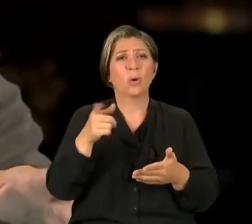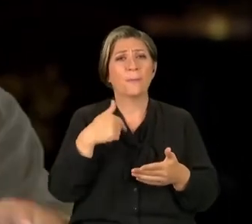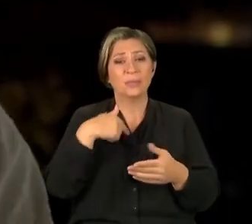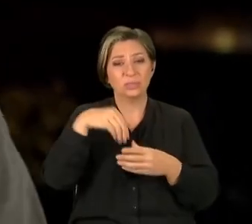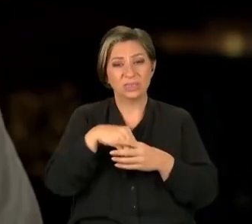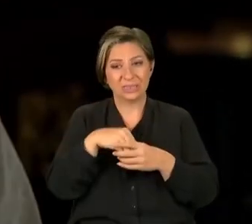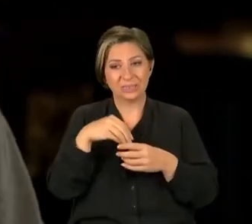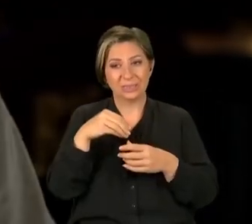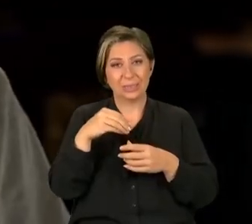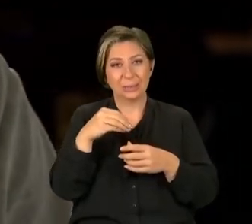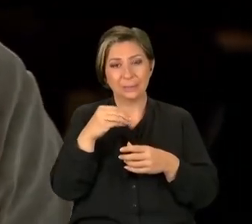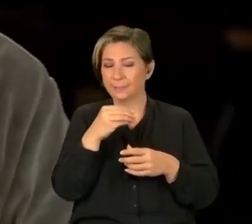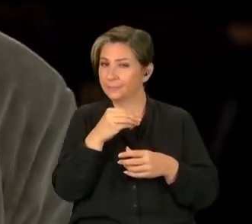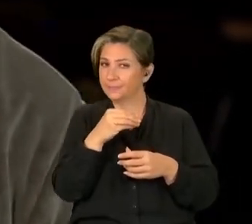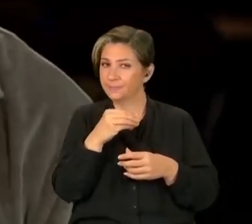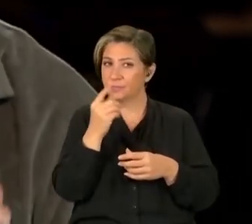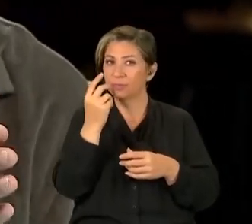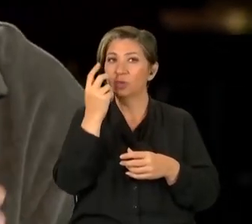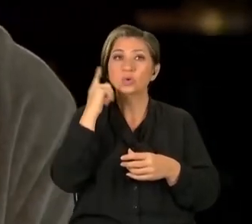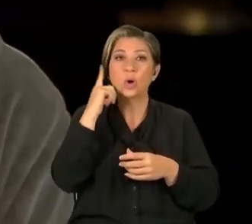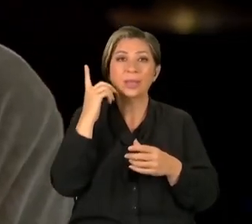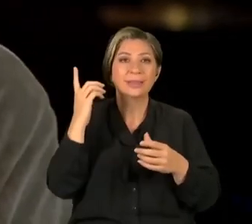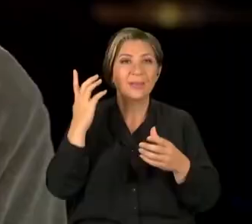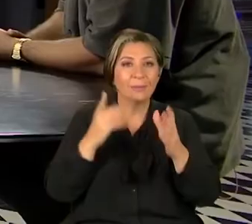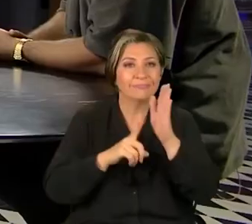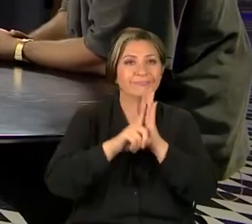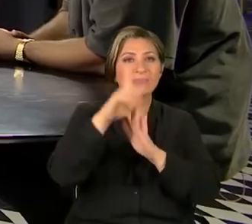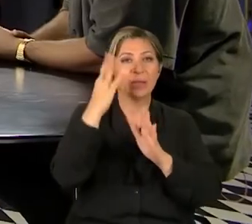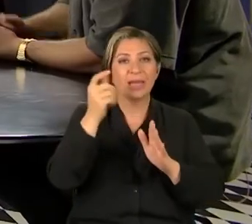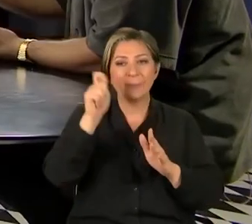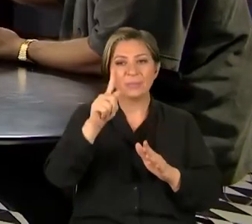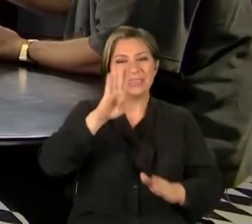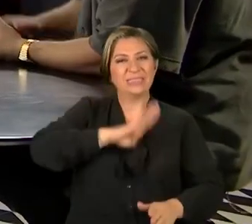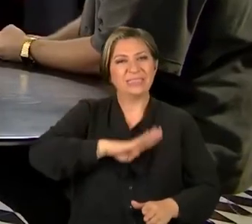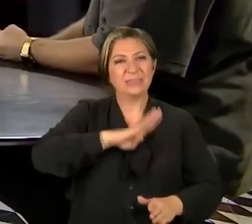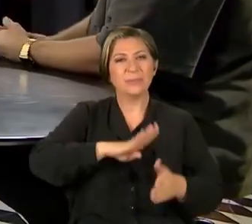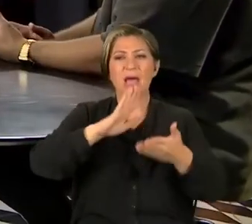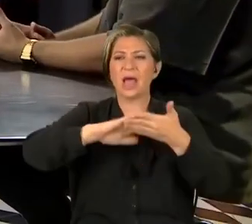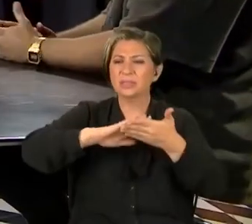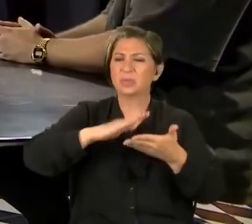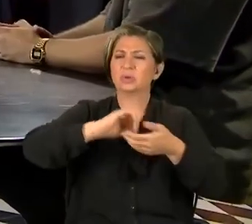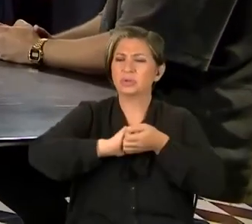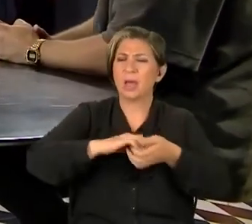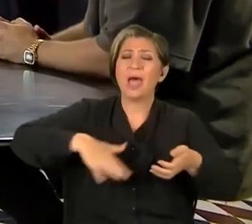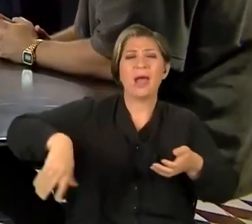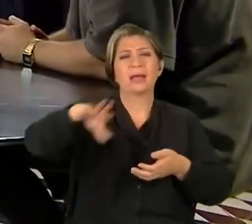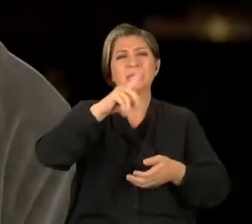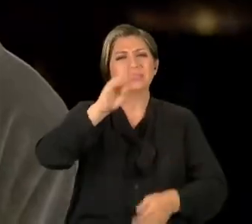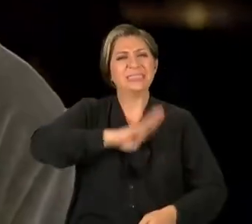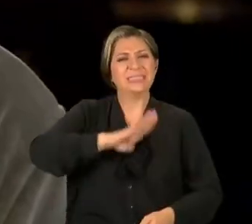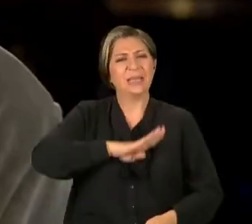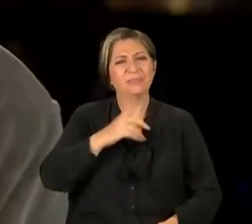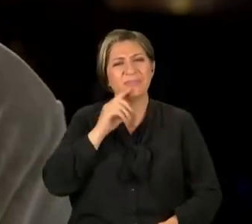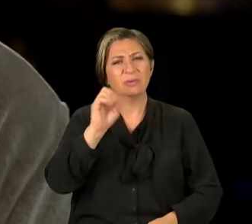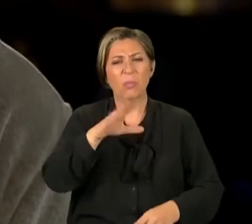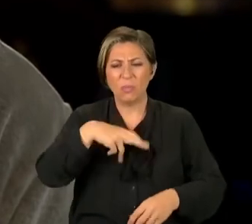benim için birazcık daha Şöhret kazandıktan sonra Aslında yaptığım bir sitemimde eşime dostuma belki herkese boş